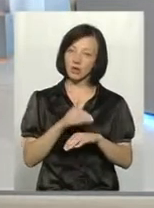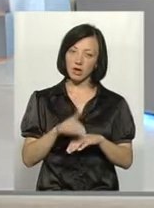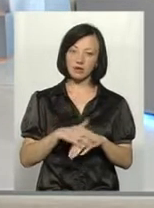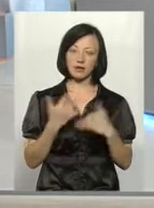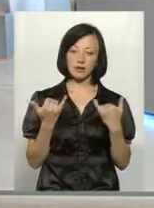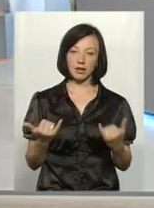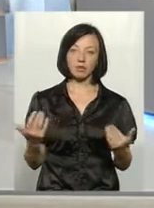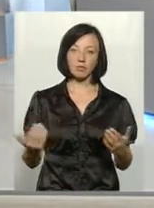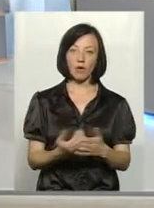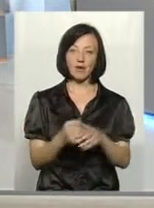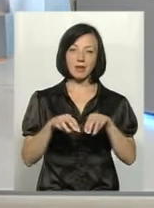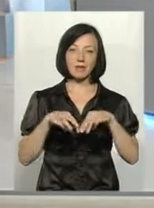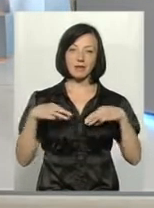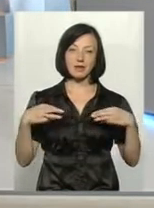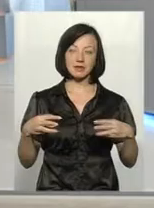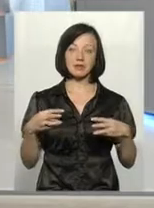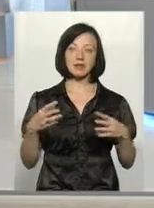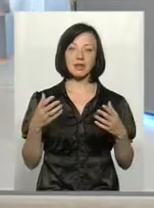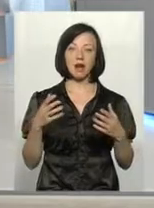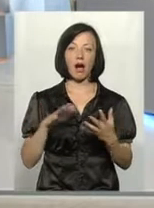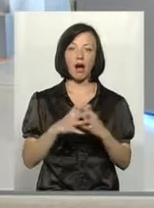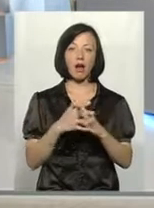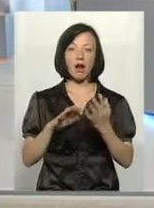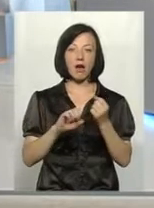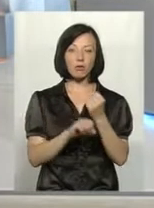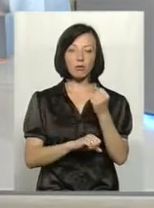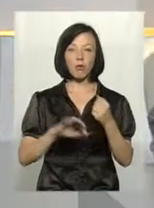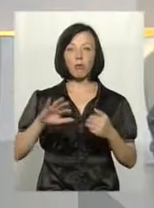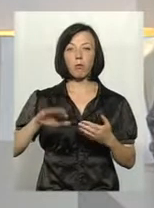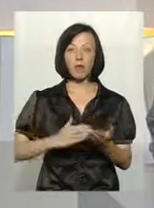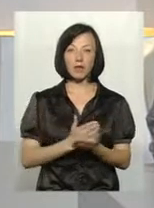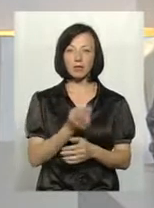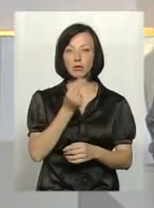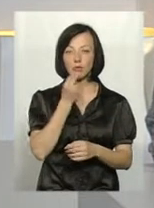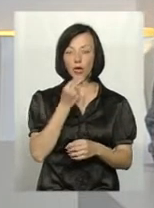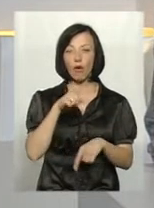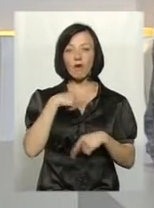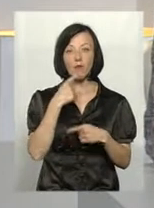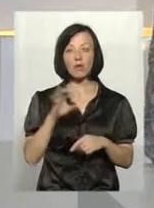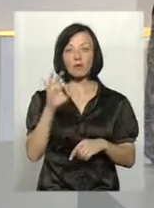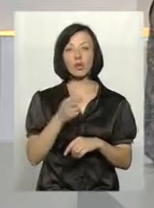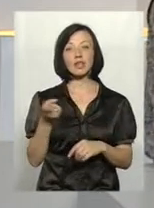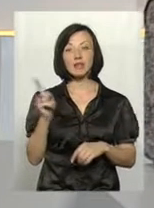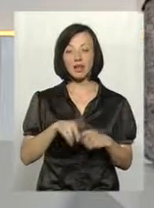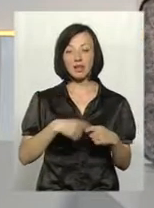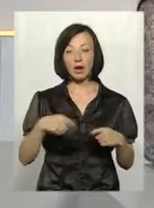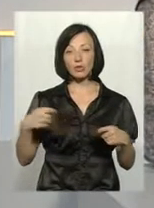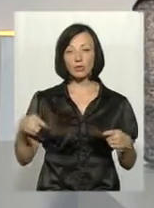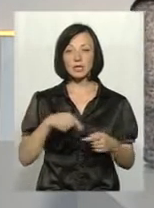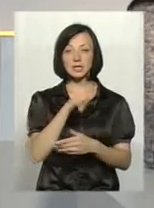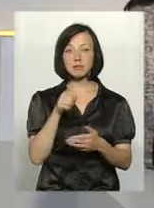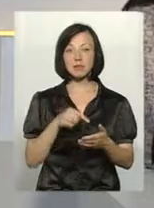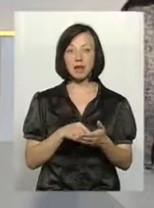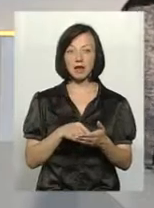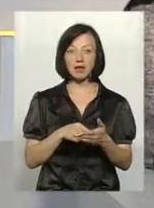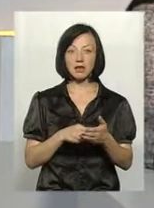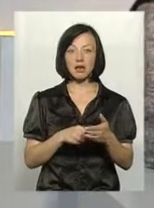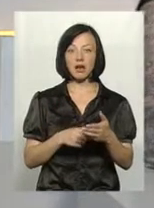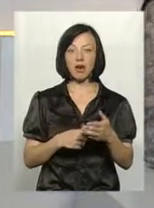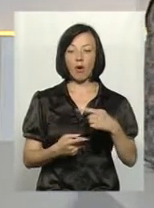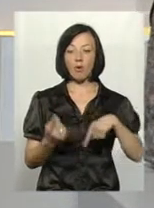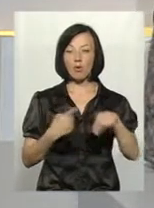тепер новий міністр аграрної політики і продовольства Тарас Кутовий говорить про те, що тягнути з питанням обороту